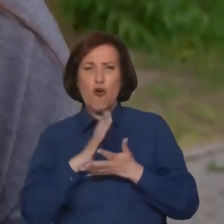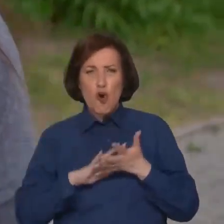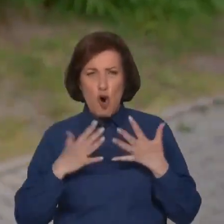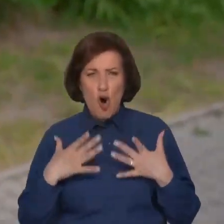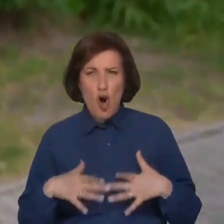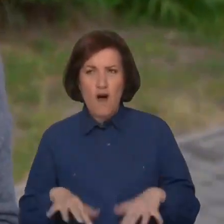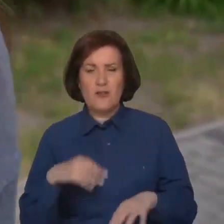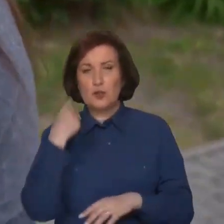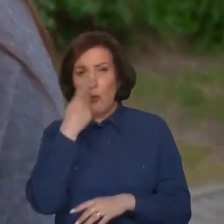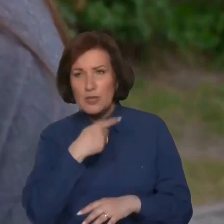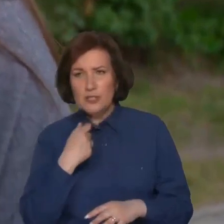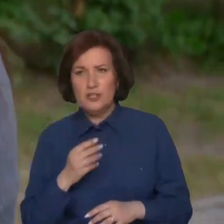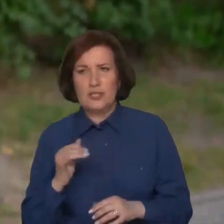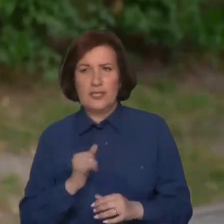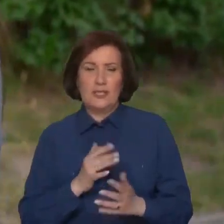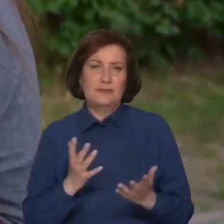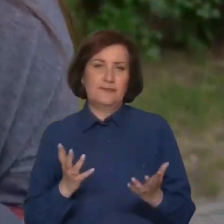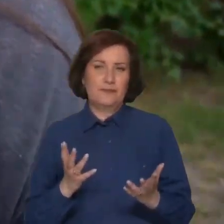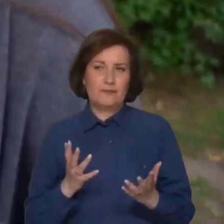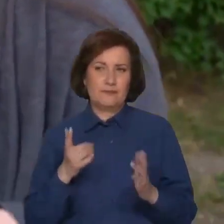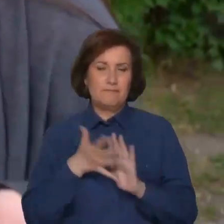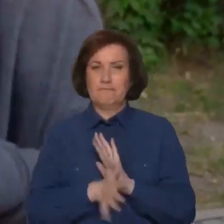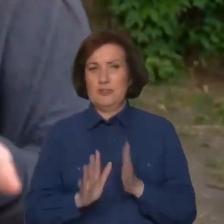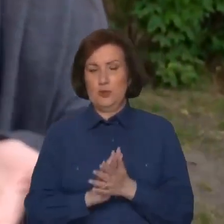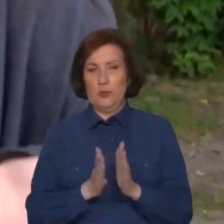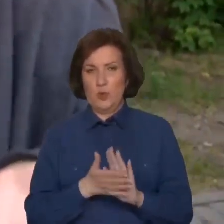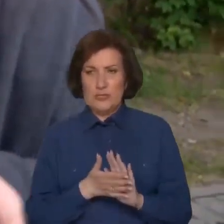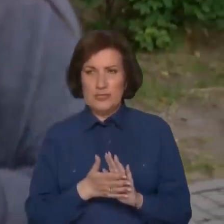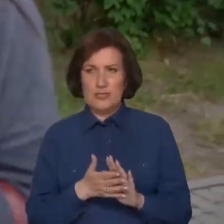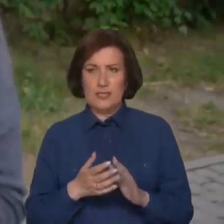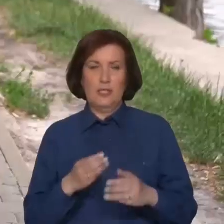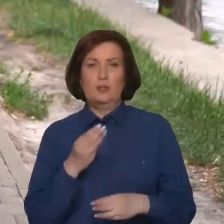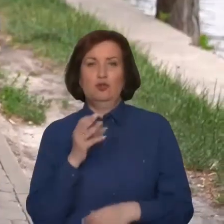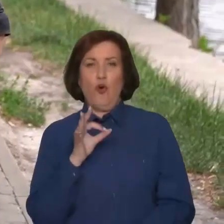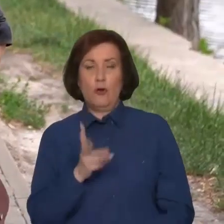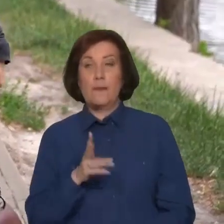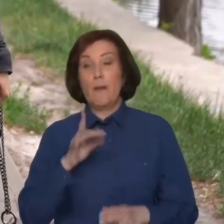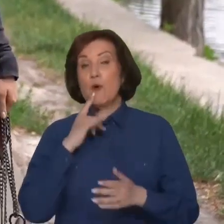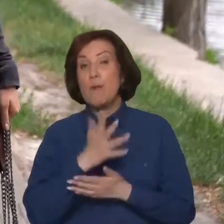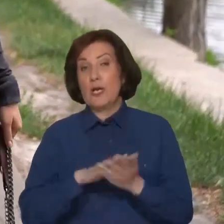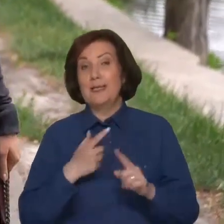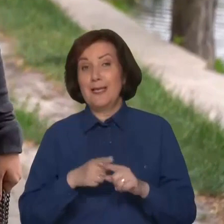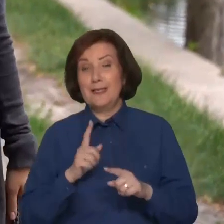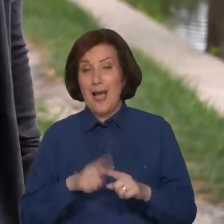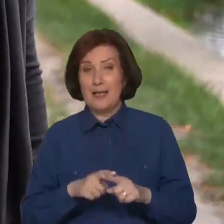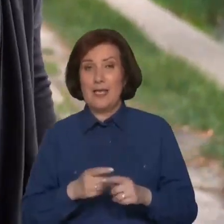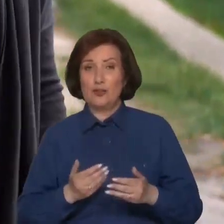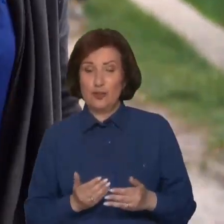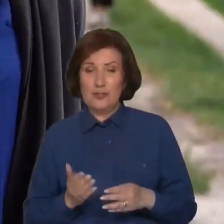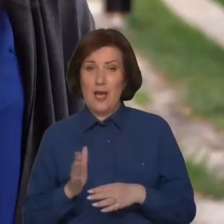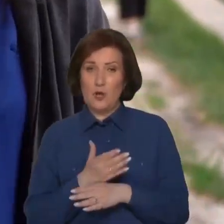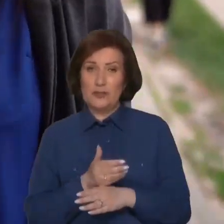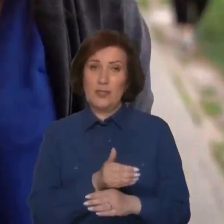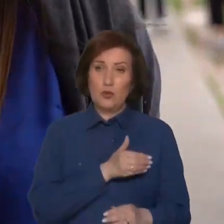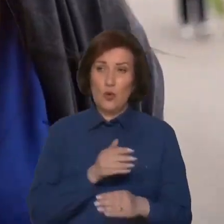іде з обличчя і, ну, не зрозуміла ситуація, такий стан шоку. Про поранення, яке розділило життя на до